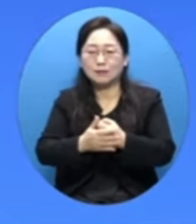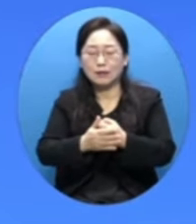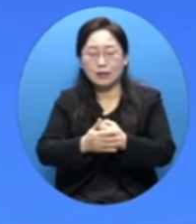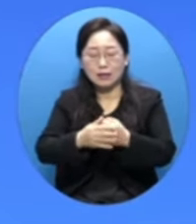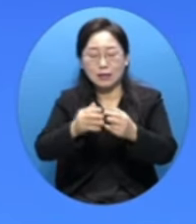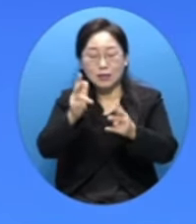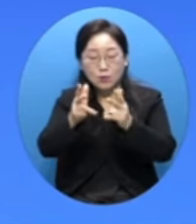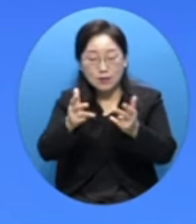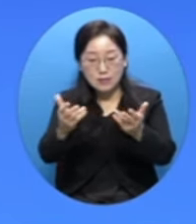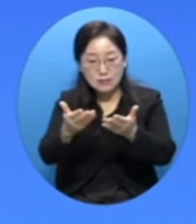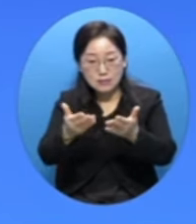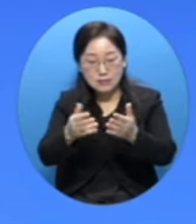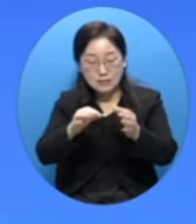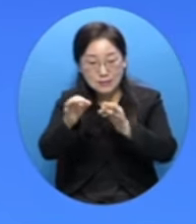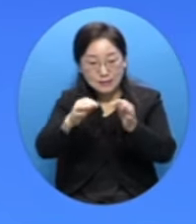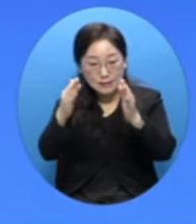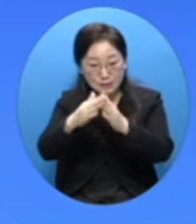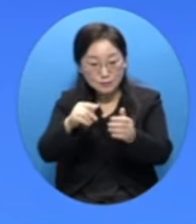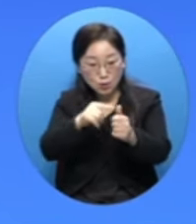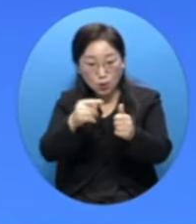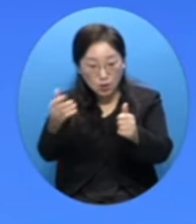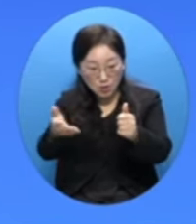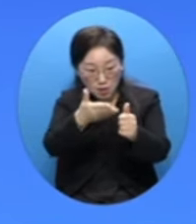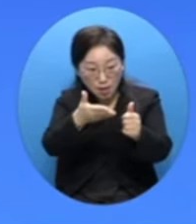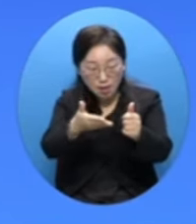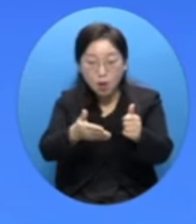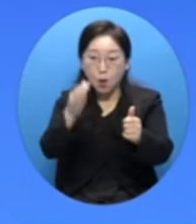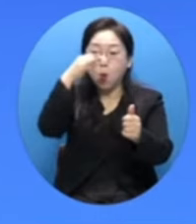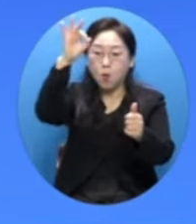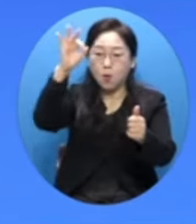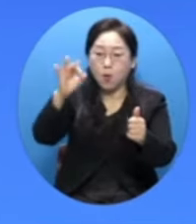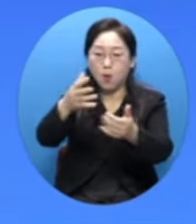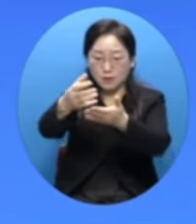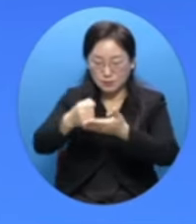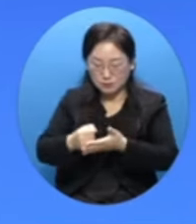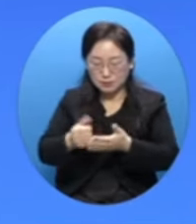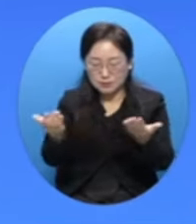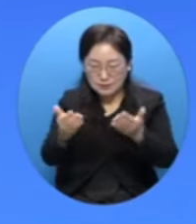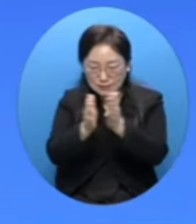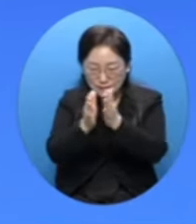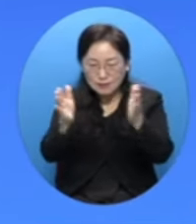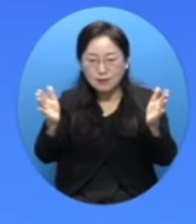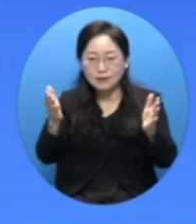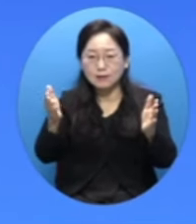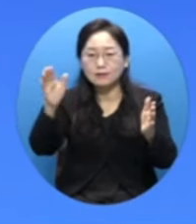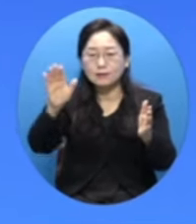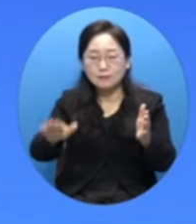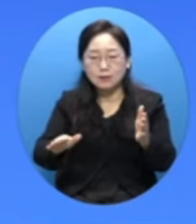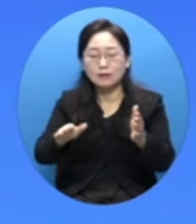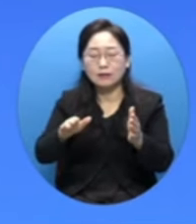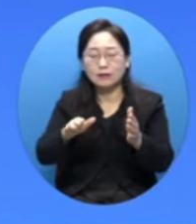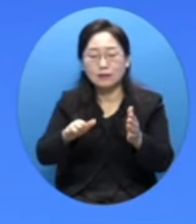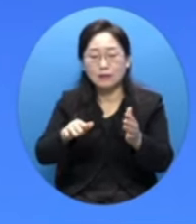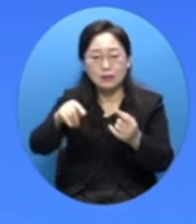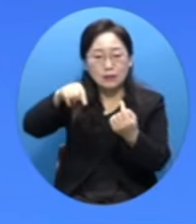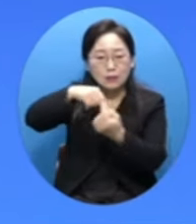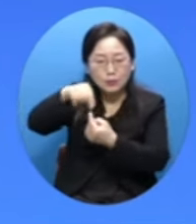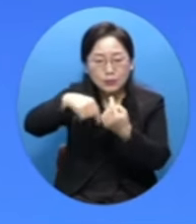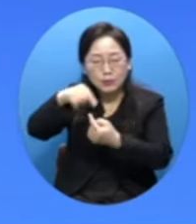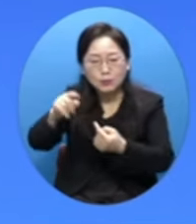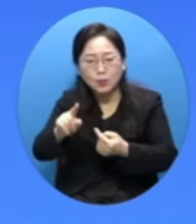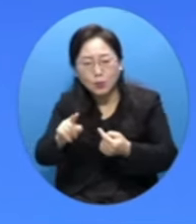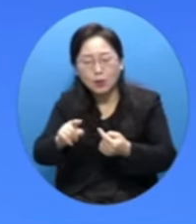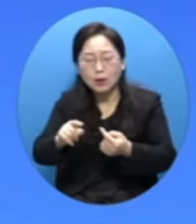물려받아서 하겠냐 그래서 그 물려받아서 의욕을 갖고 시작했지만 그 사업은 기술도